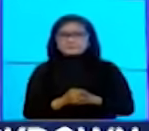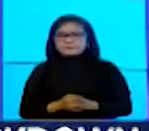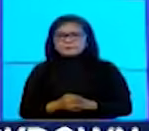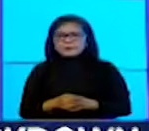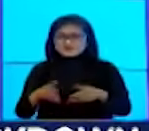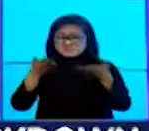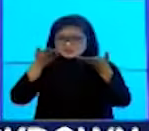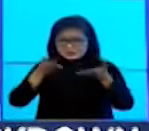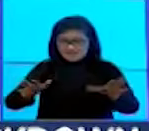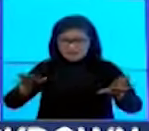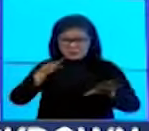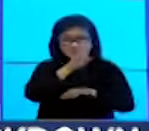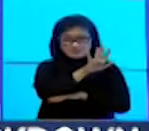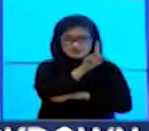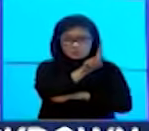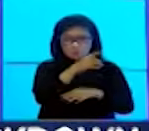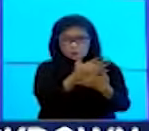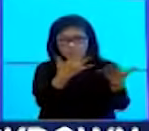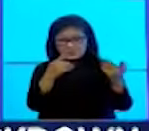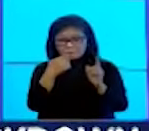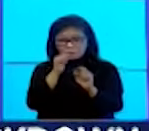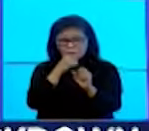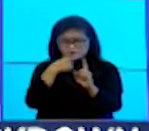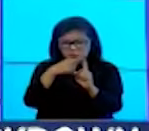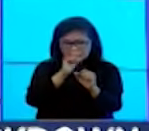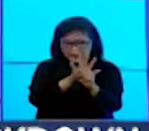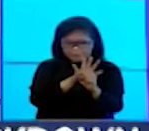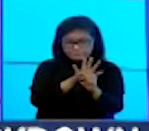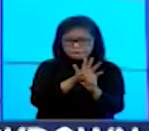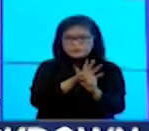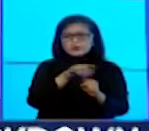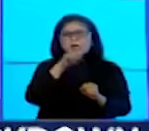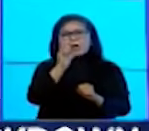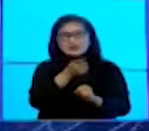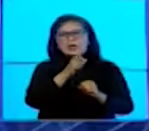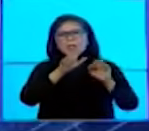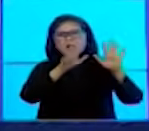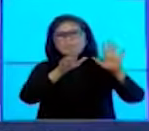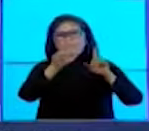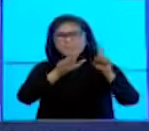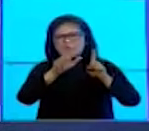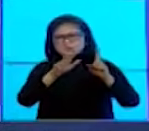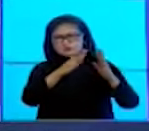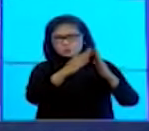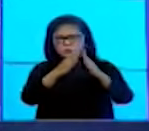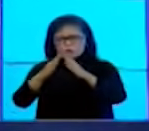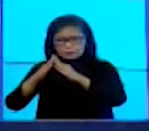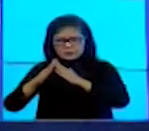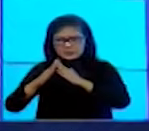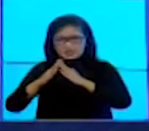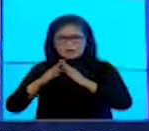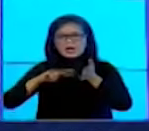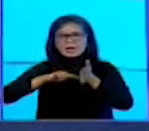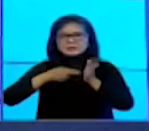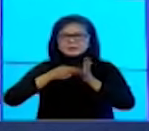dari 51 warga ini teridentifikasi ada 18 rumah di satu RT. Sehingga kita berlakukan mikro